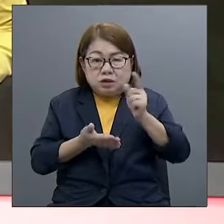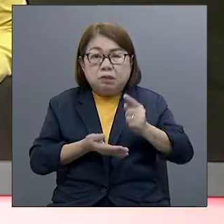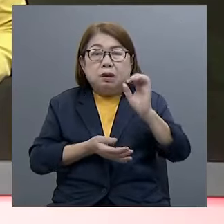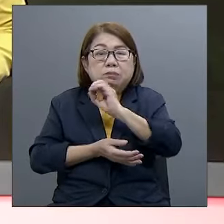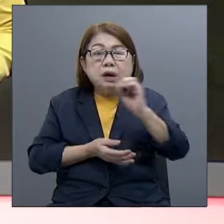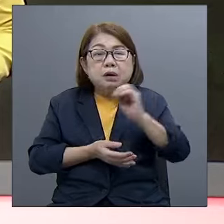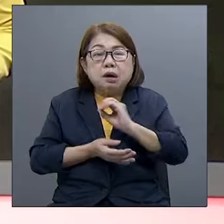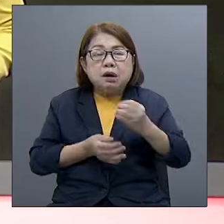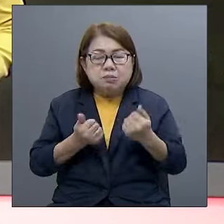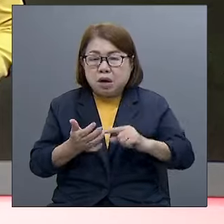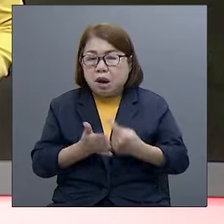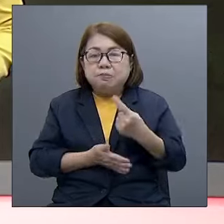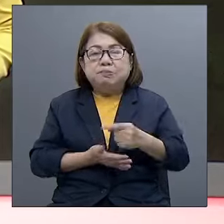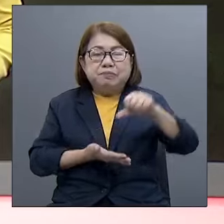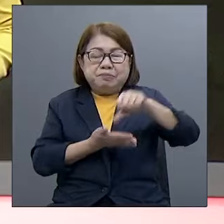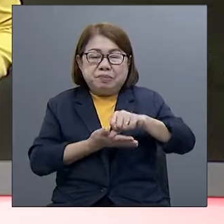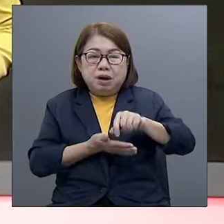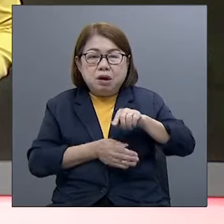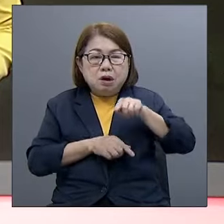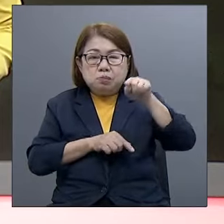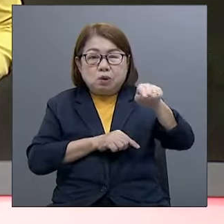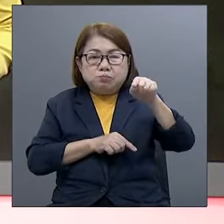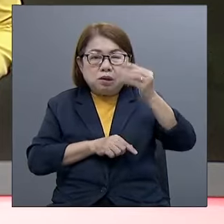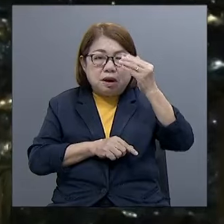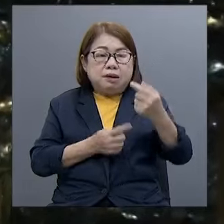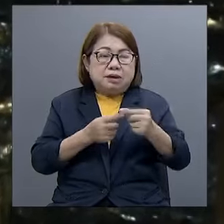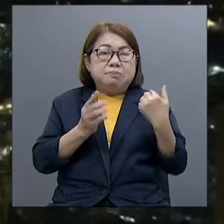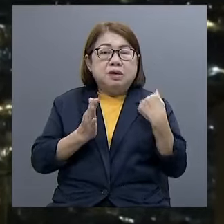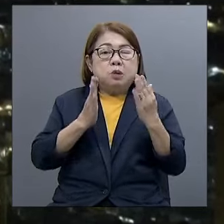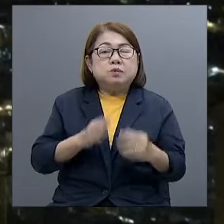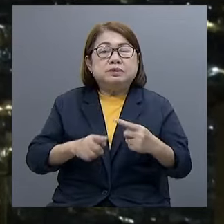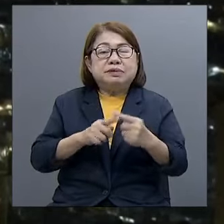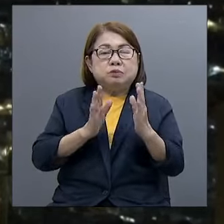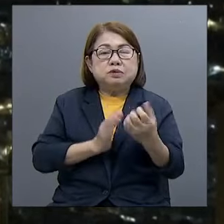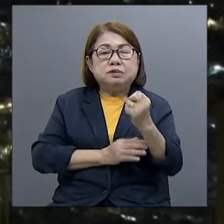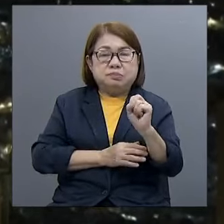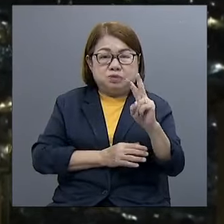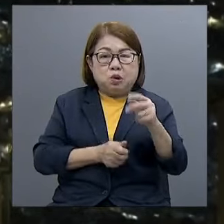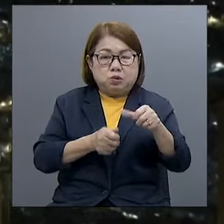ครั้งนั้นจะมีผู้บาดเจ็บ12คนในอิสราเอลก็ตามค่ะ